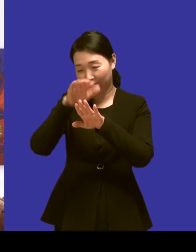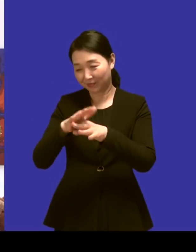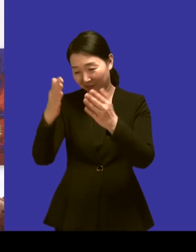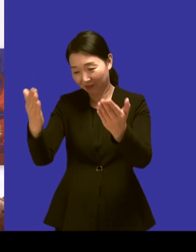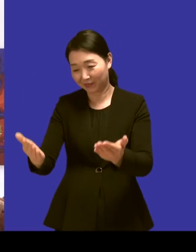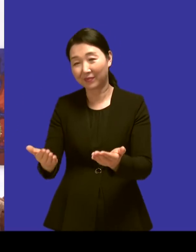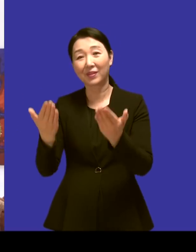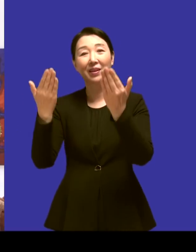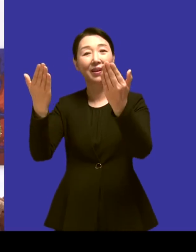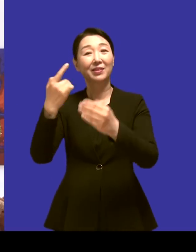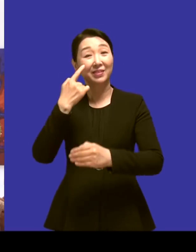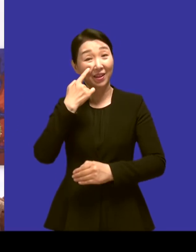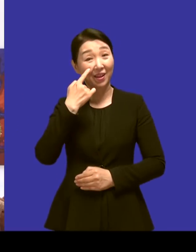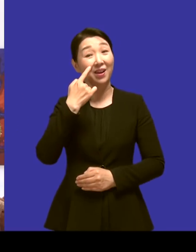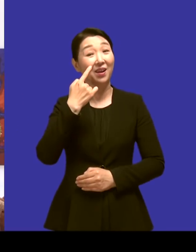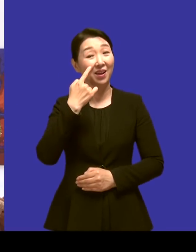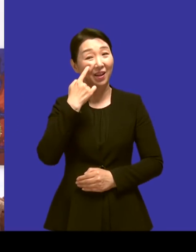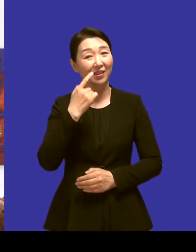주를